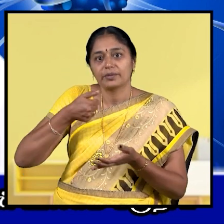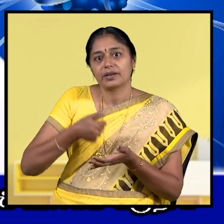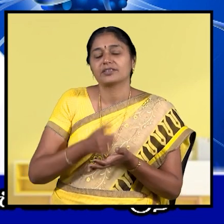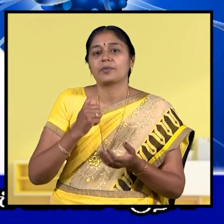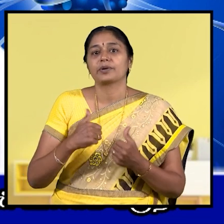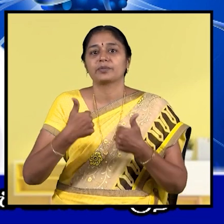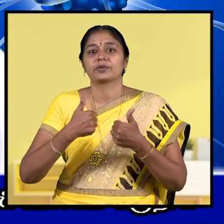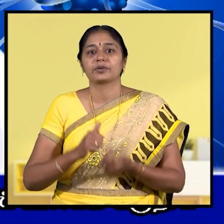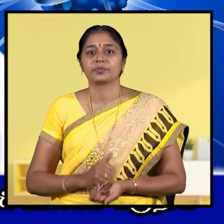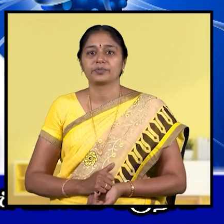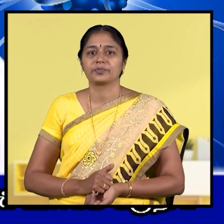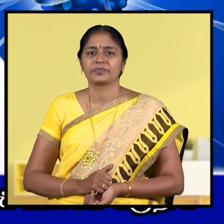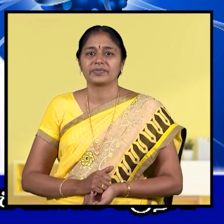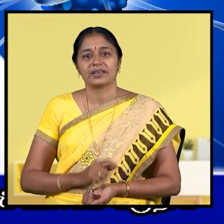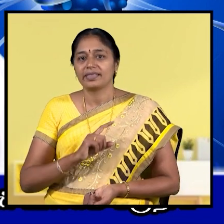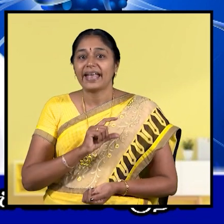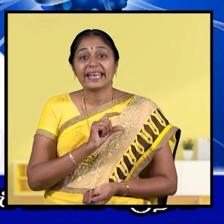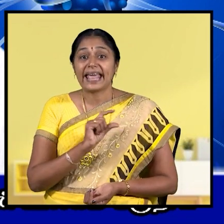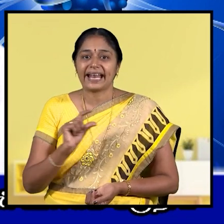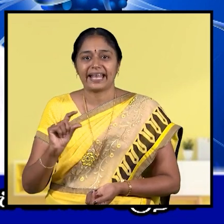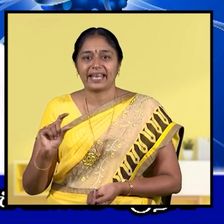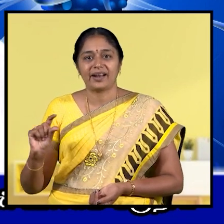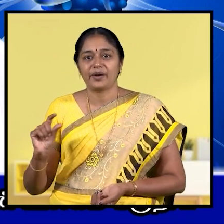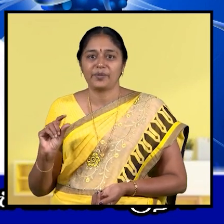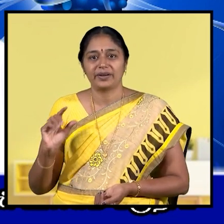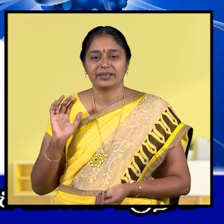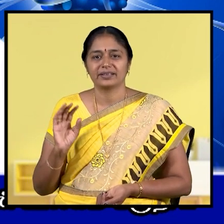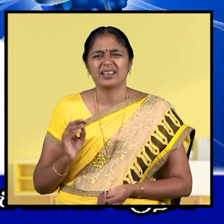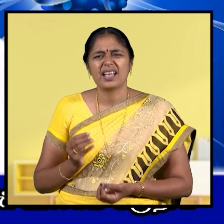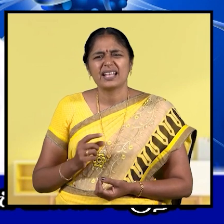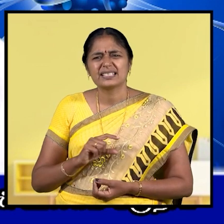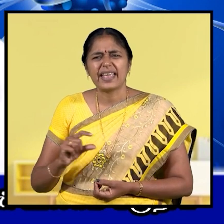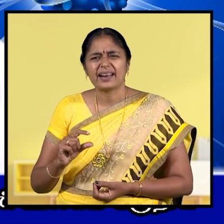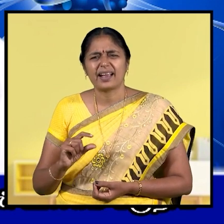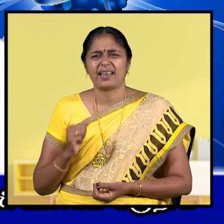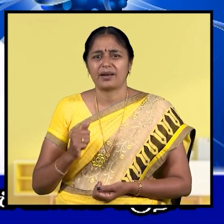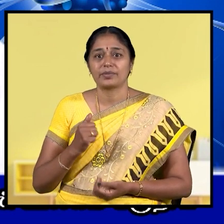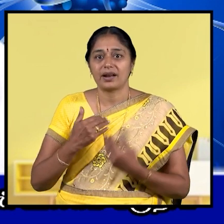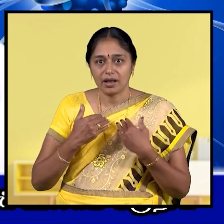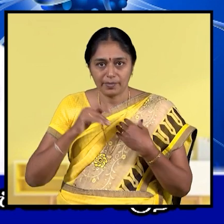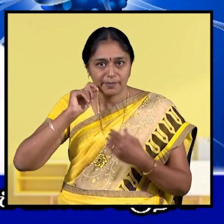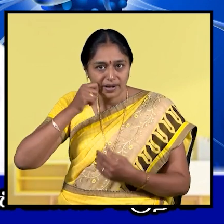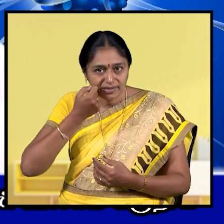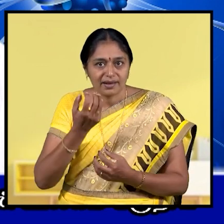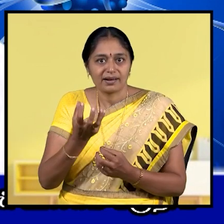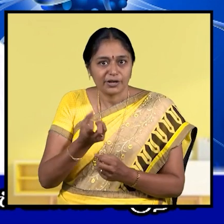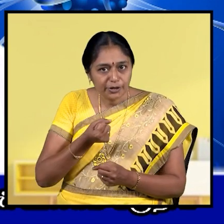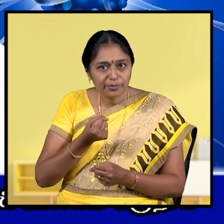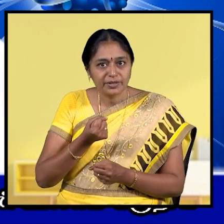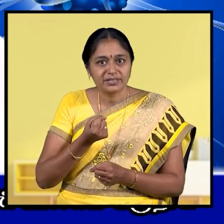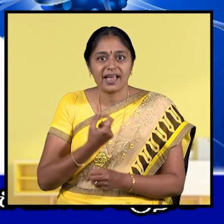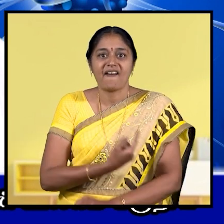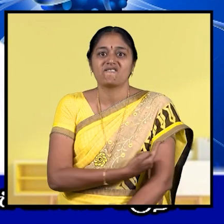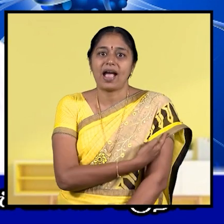தாக்கக்கூடிய ஒரு விஷயம். சரி, செயற்கையாக நம்ம எப்படி நோயை வந்து குணப்படுத்தலாம் அப்படின்னு பார்த்தீங்கன்னாக்க, ஒன்று தடுப்பூசி முறை, இன்னொன்று நோயால் பாதிக்கப்பட்ட